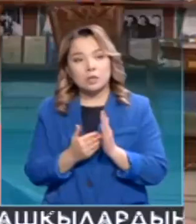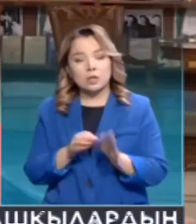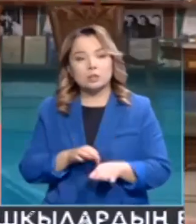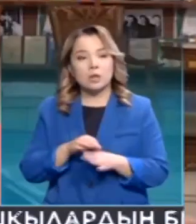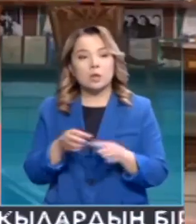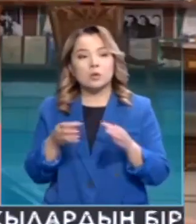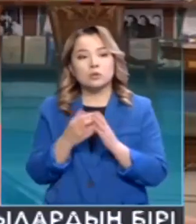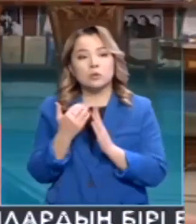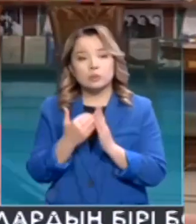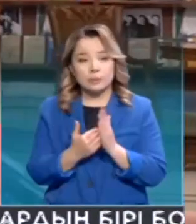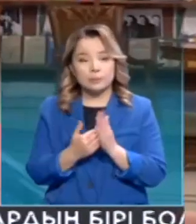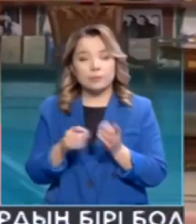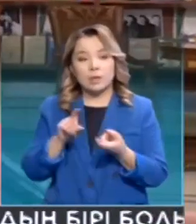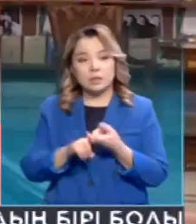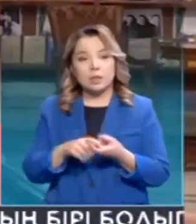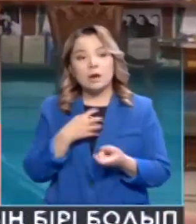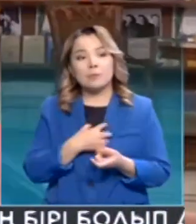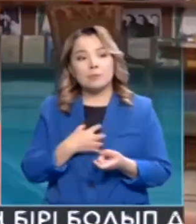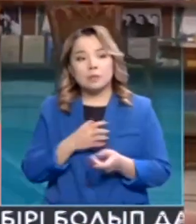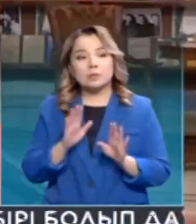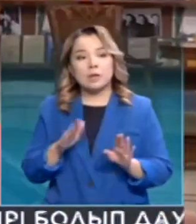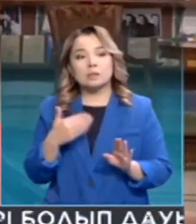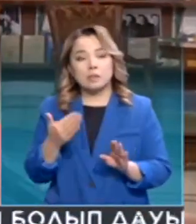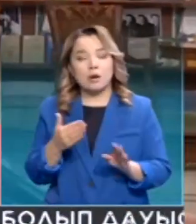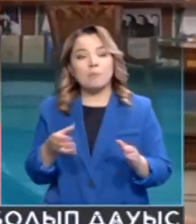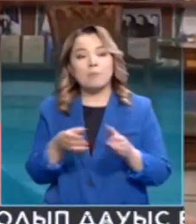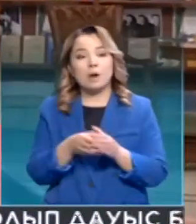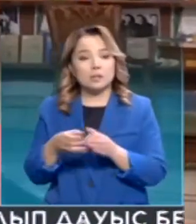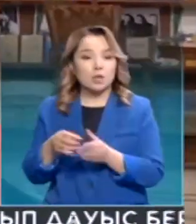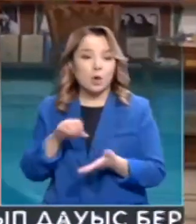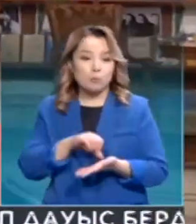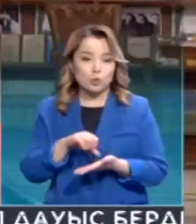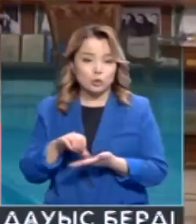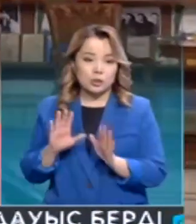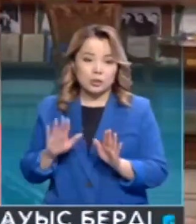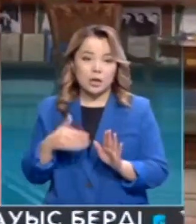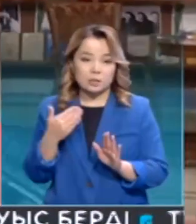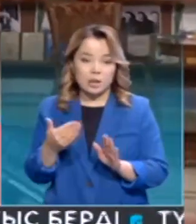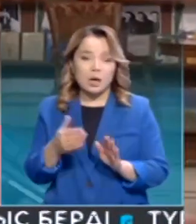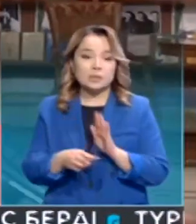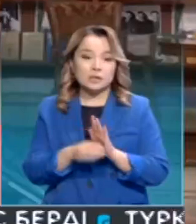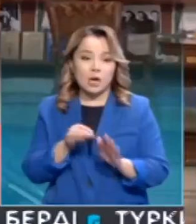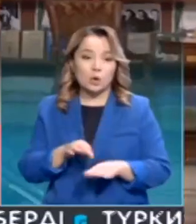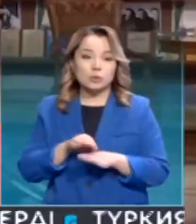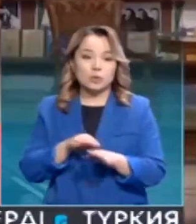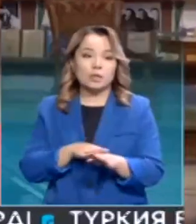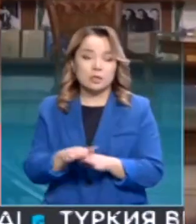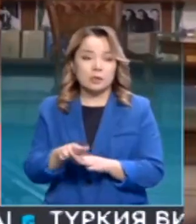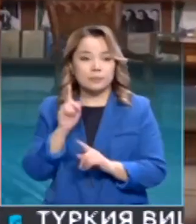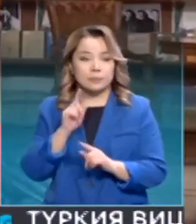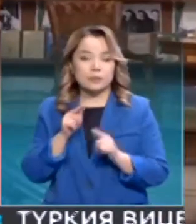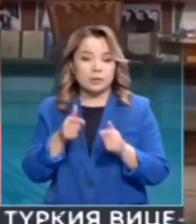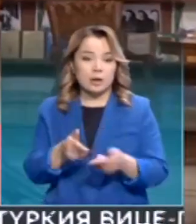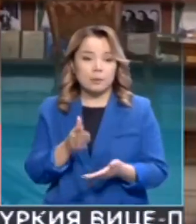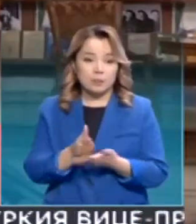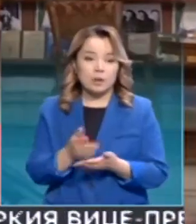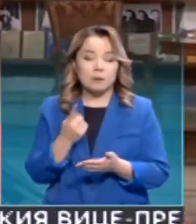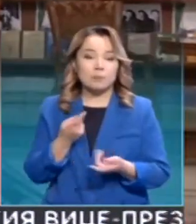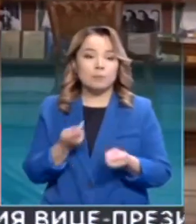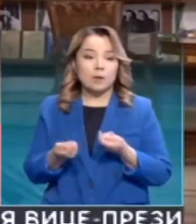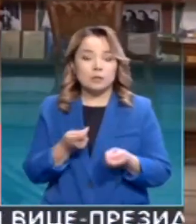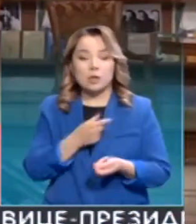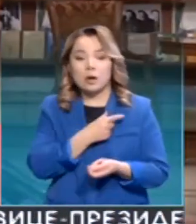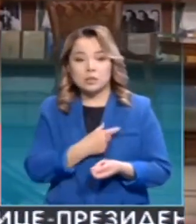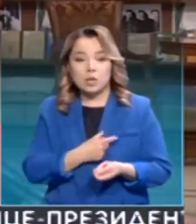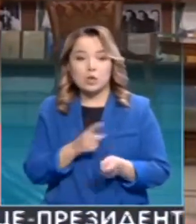кейін негізінен тек қана жаңа партия мүшелері ғана сайлауға салатын еді. Енді на бір мандаттық